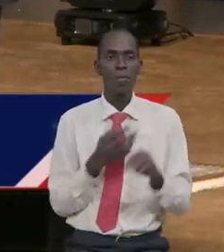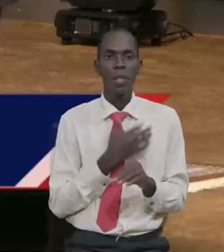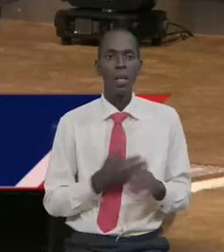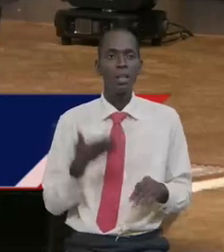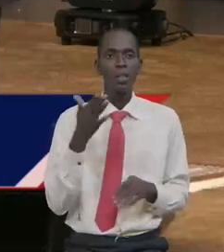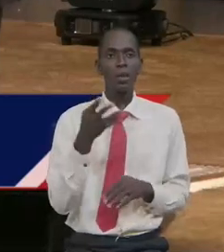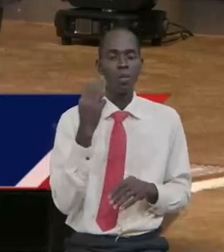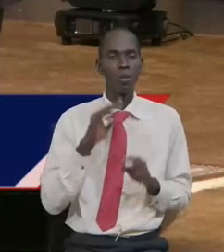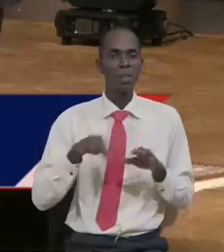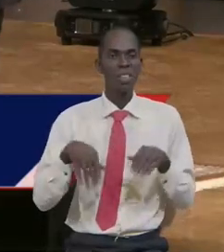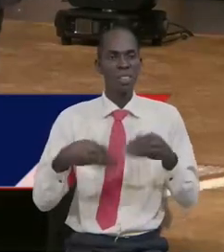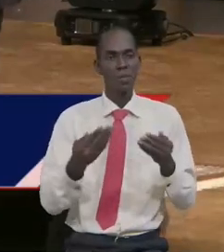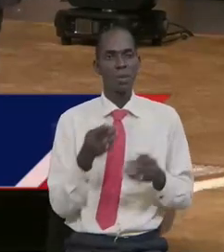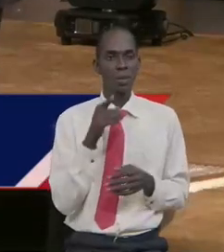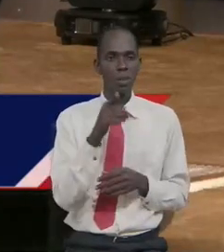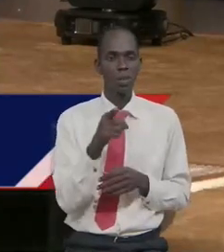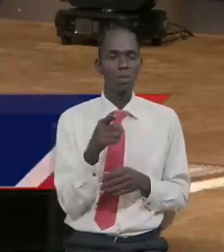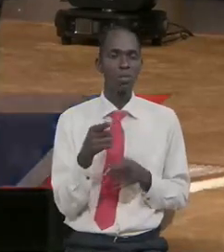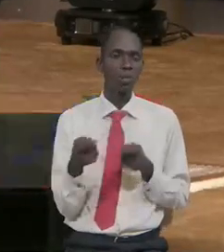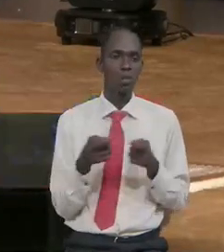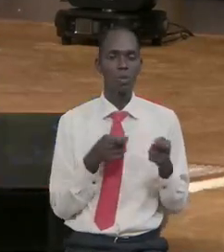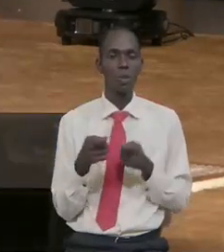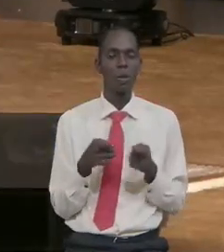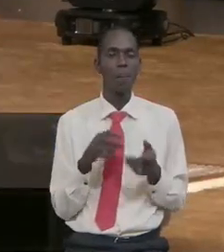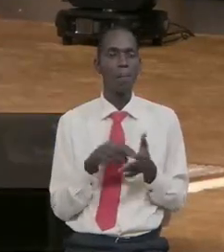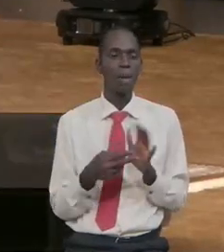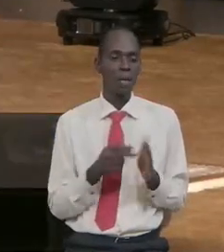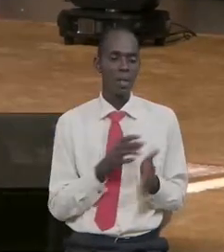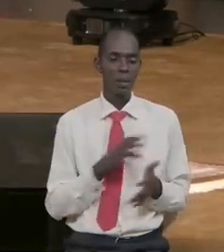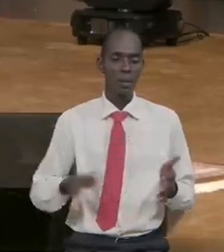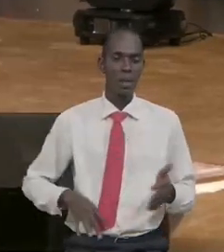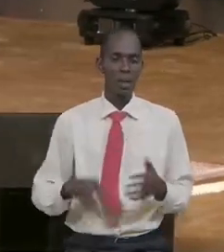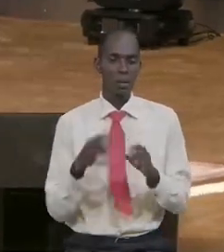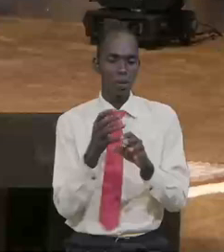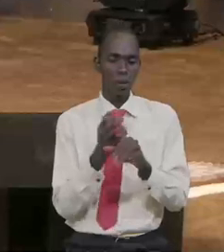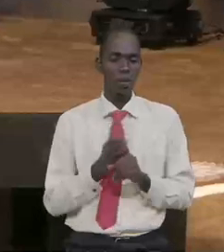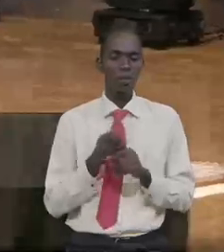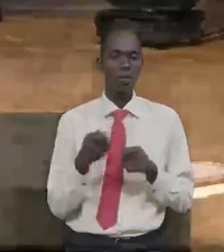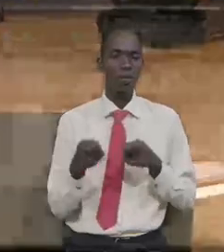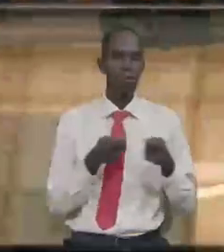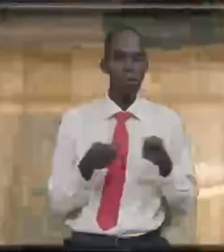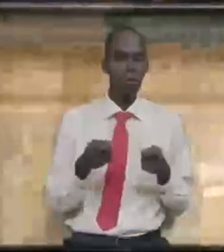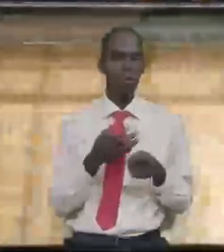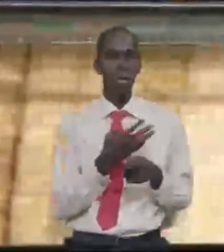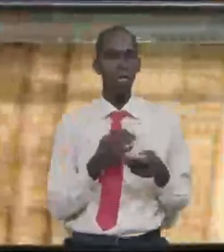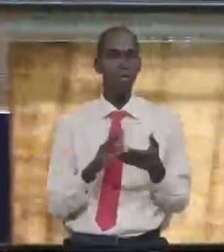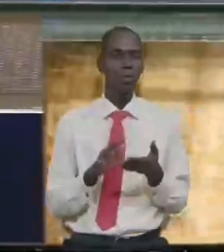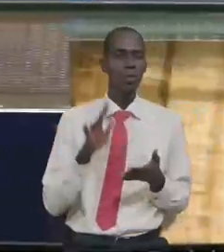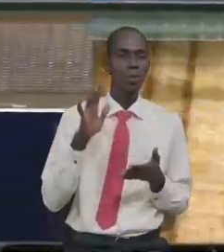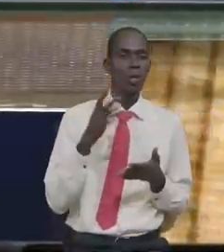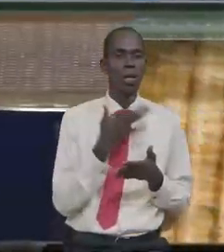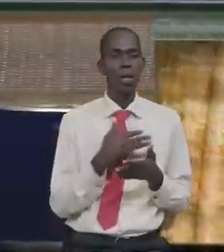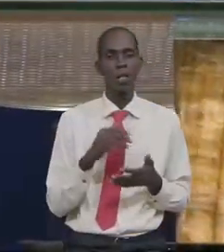On lui donna la domination, c'est-à-dire Christ a la domination, la gloire et